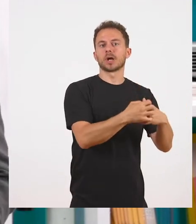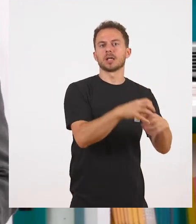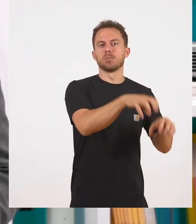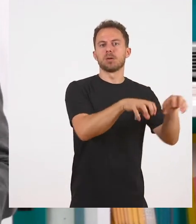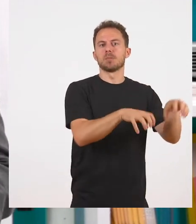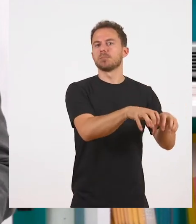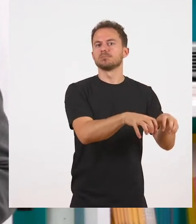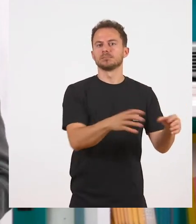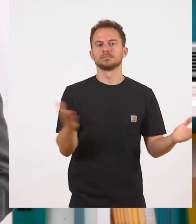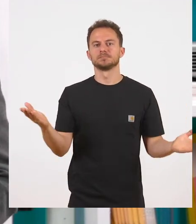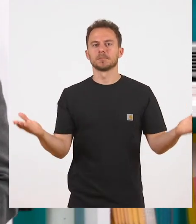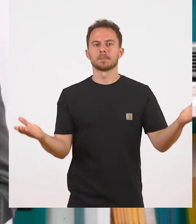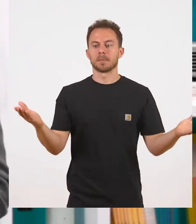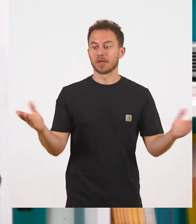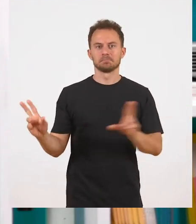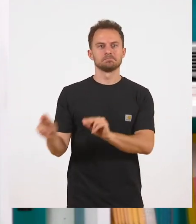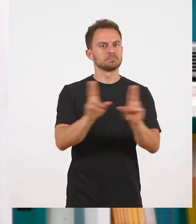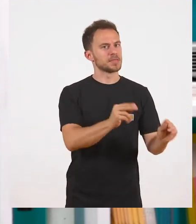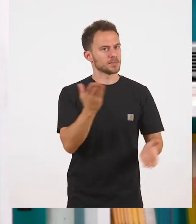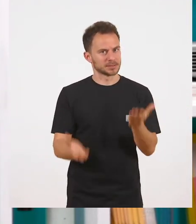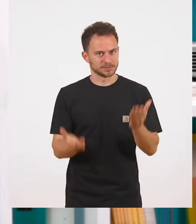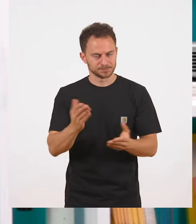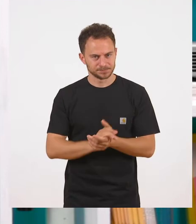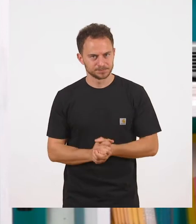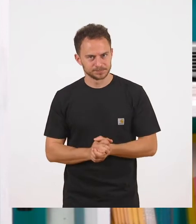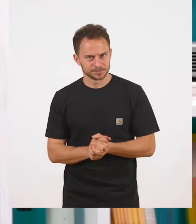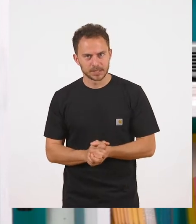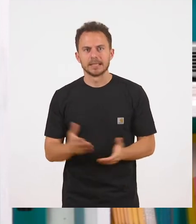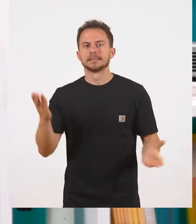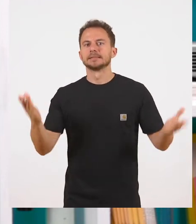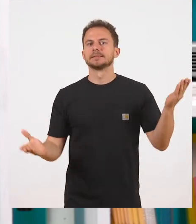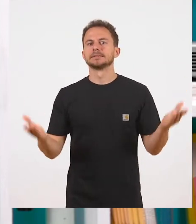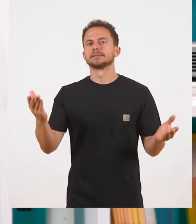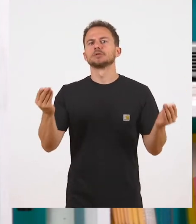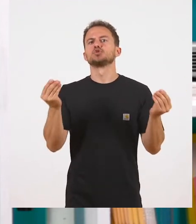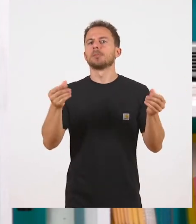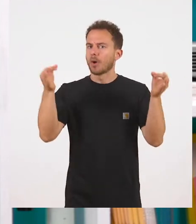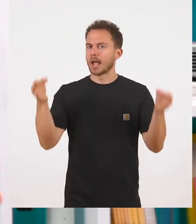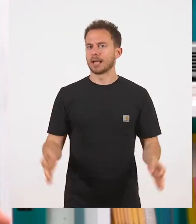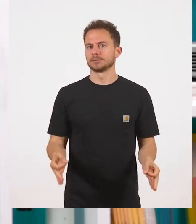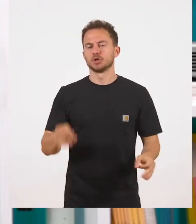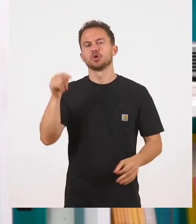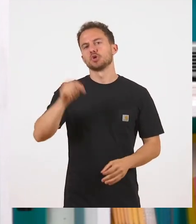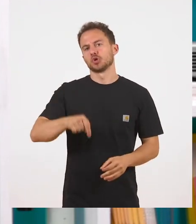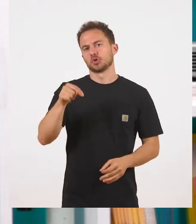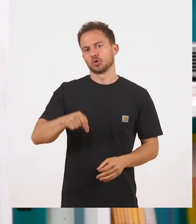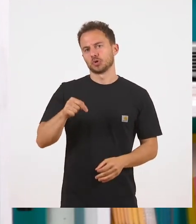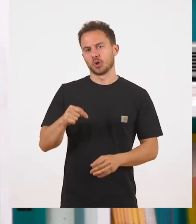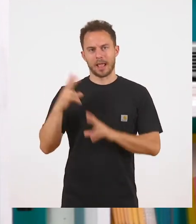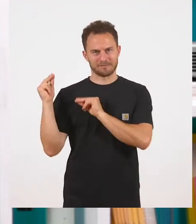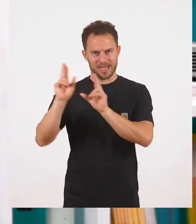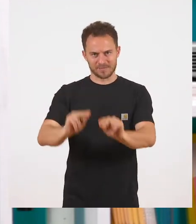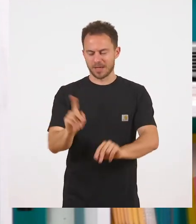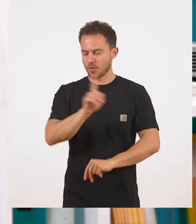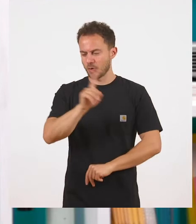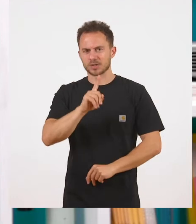ζυγός ισορροπεί, άρα συνολικά έχουν την ίδια μάζα. Έτσι λοιπόν χρησιμοποιώ το ζυγό σύγκρισης. Προφανώς στις μέρες μας δεν χρησιμοποιούμε το ζυγό σύγκρισης, χρησιμοποιούμε τις